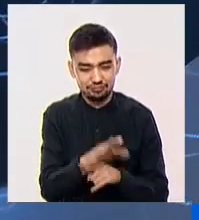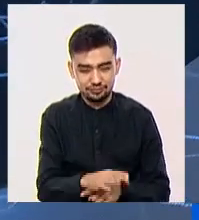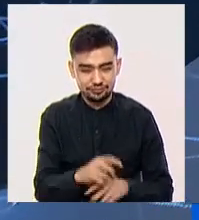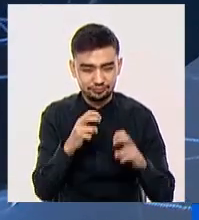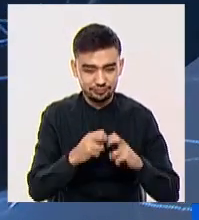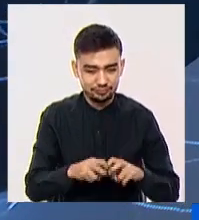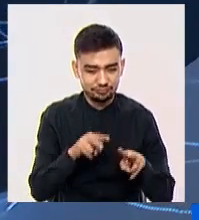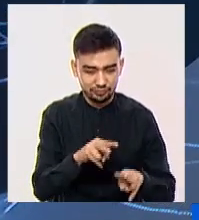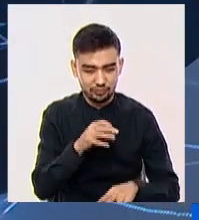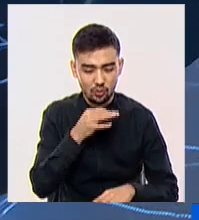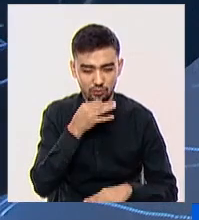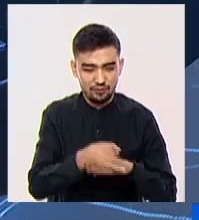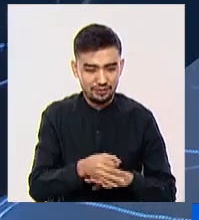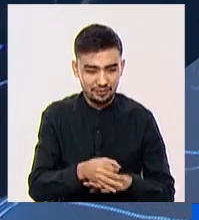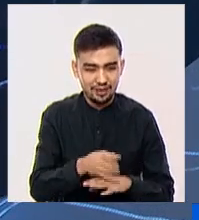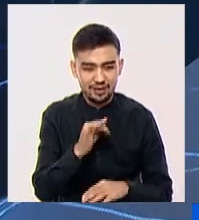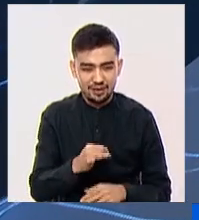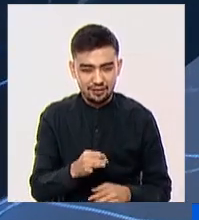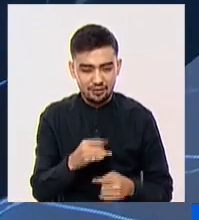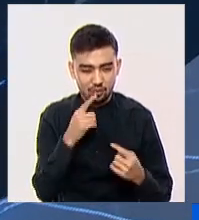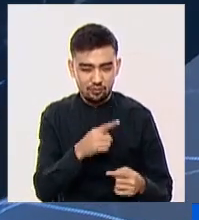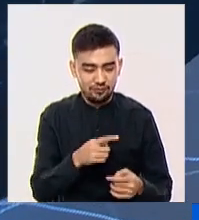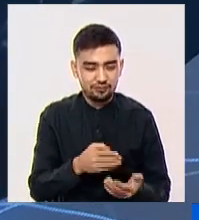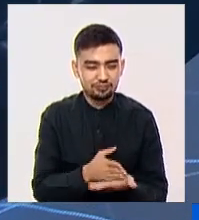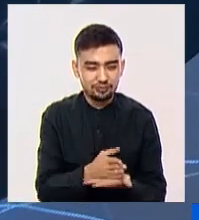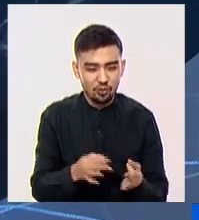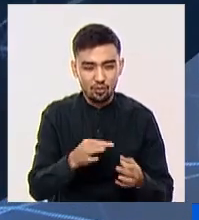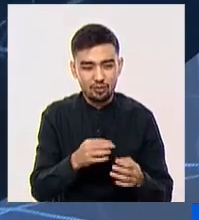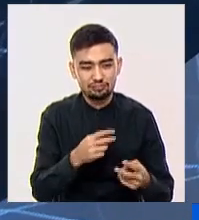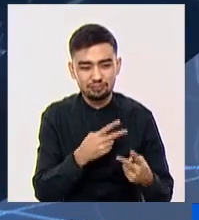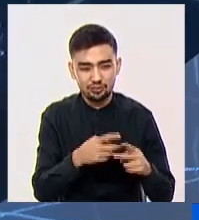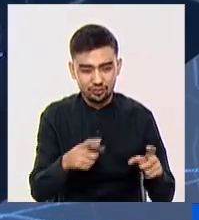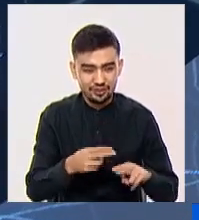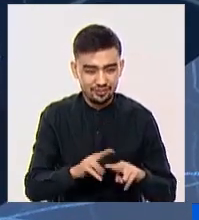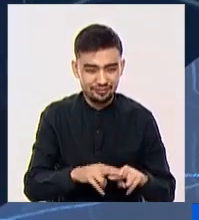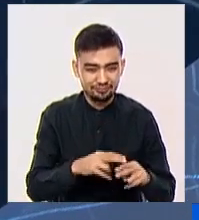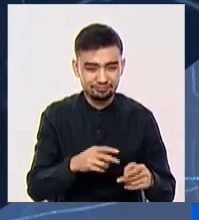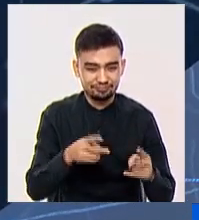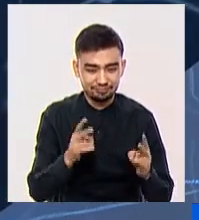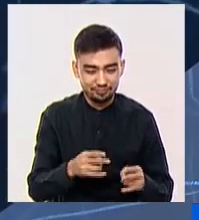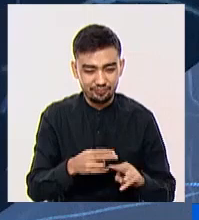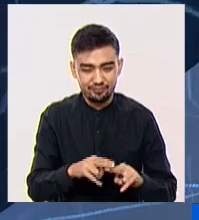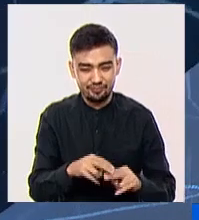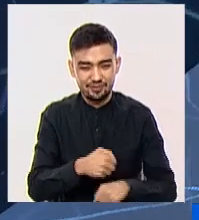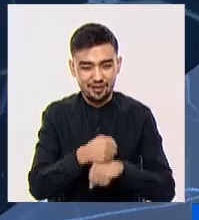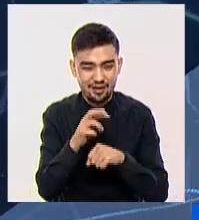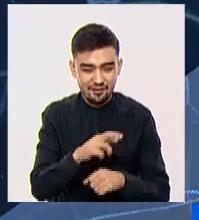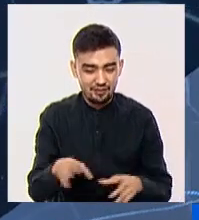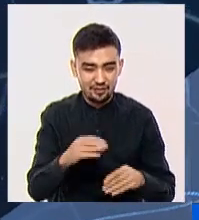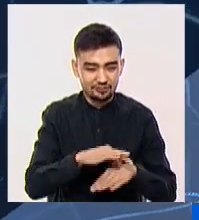усилении ответственности за анти гуманное отношение к последствиями мы заключенным напомнил о необходимости тщательно и всесторонне